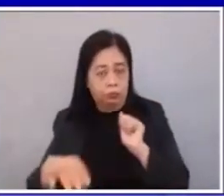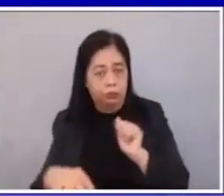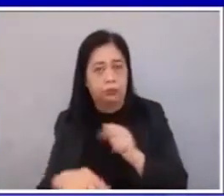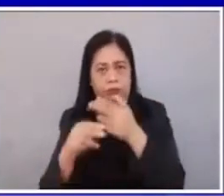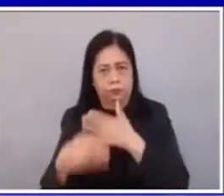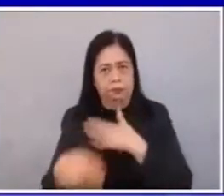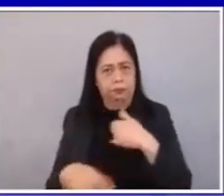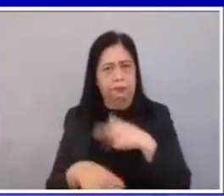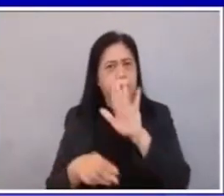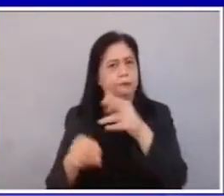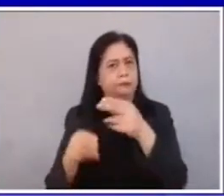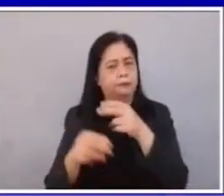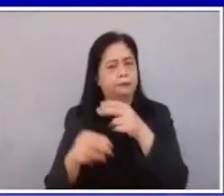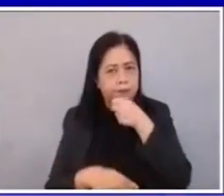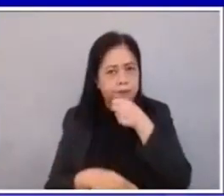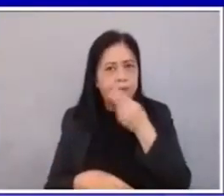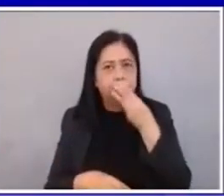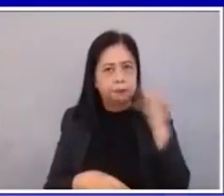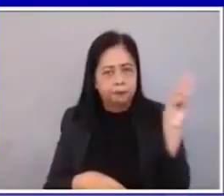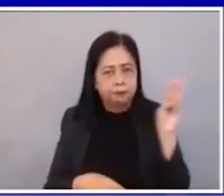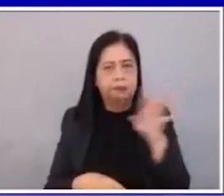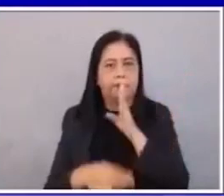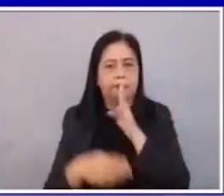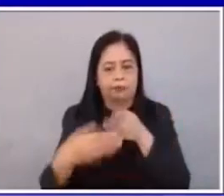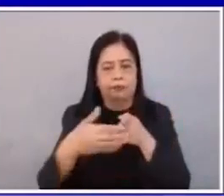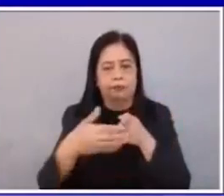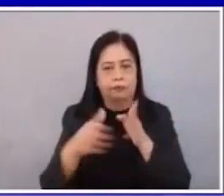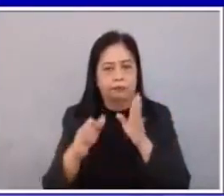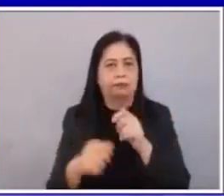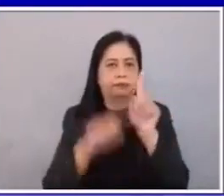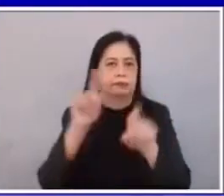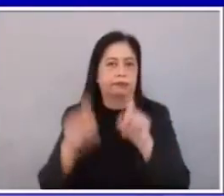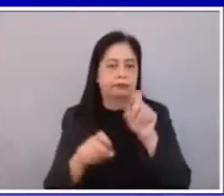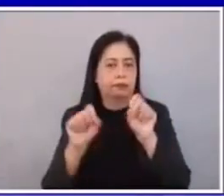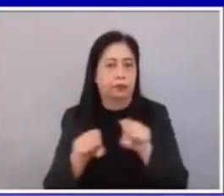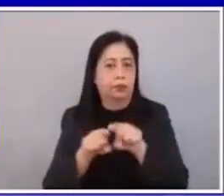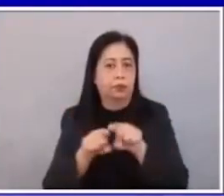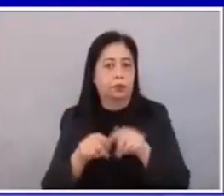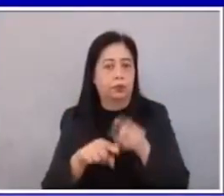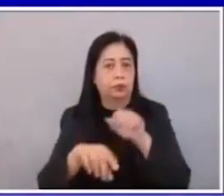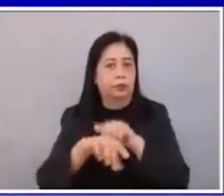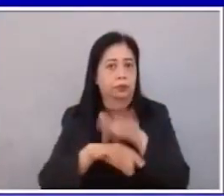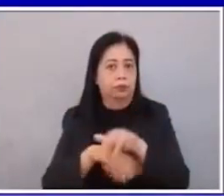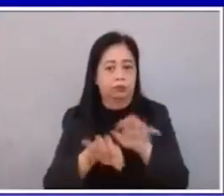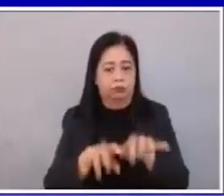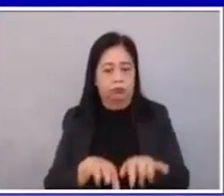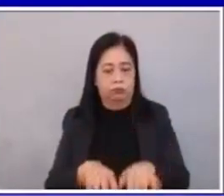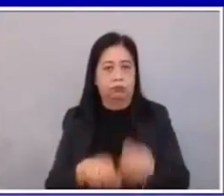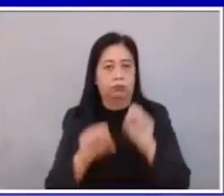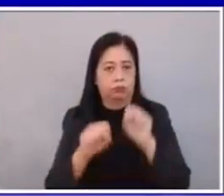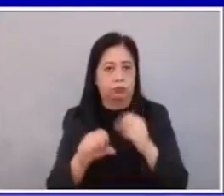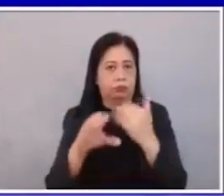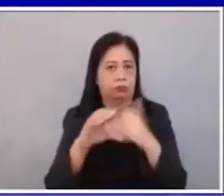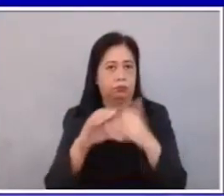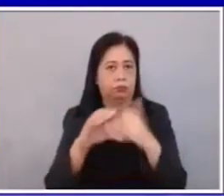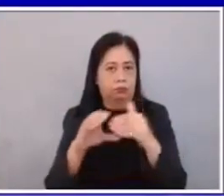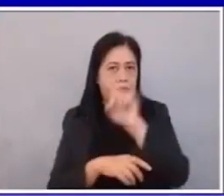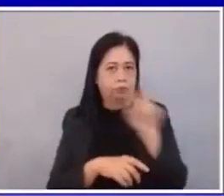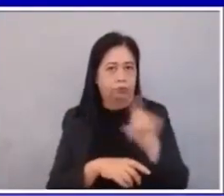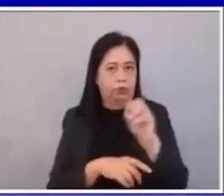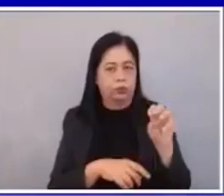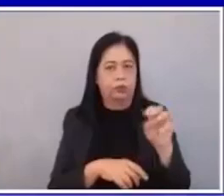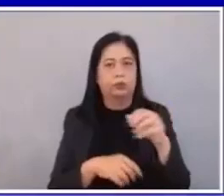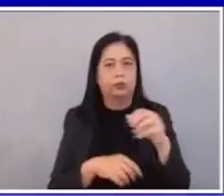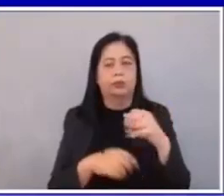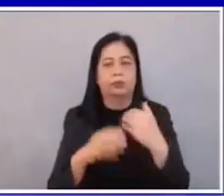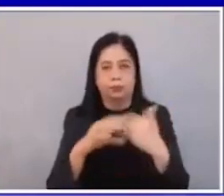your mic and state your question. Maaari rin po kayo magpadala ng inyong mga katanungan via Zoom chat, kung saan ang